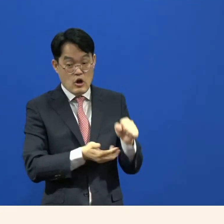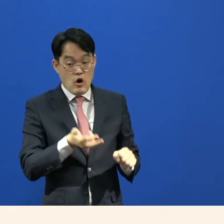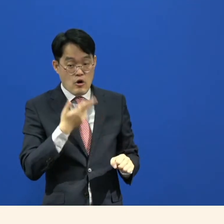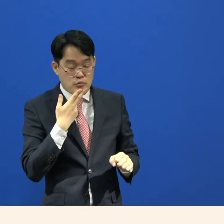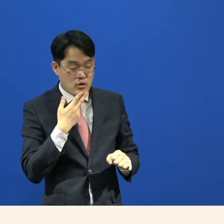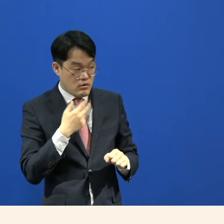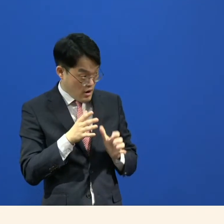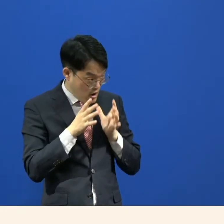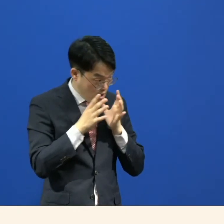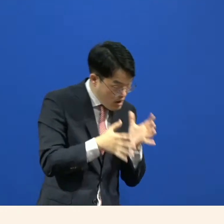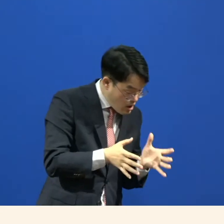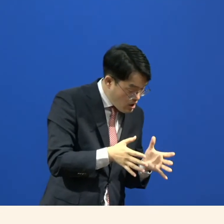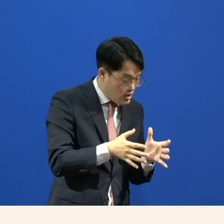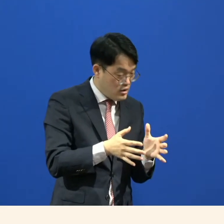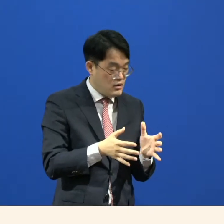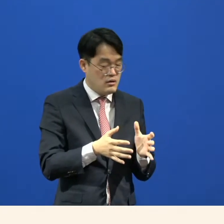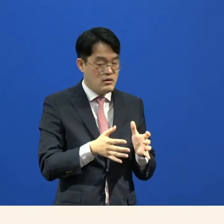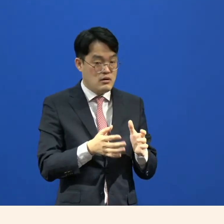않는다는 거죠.